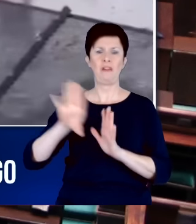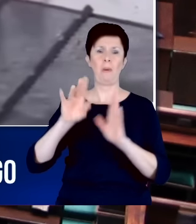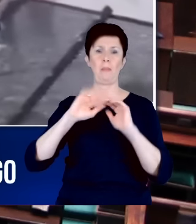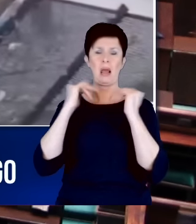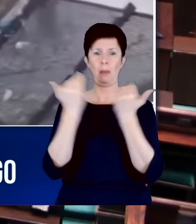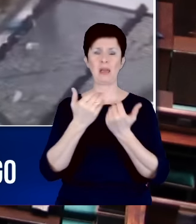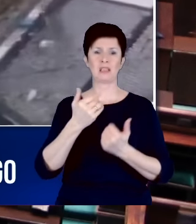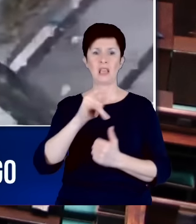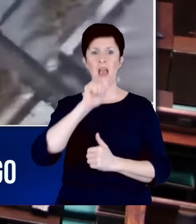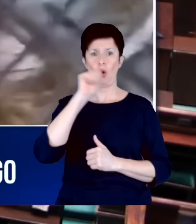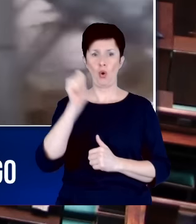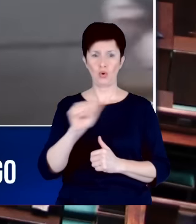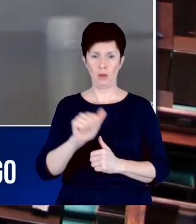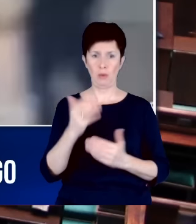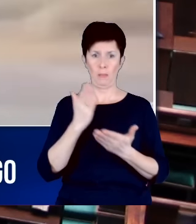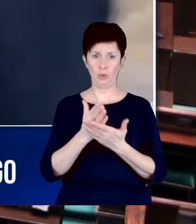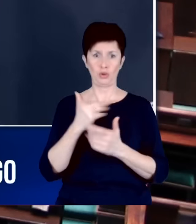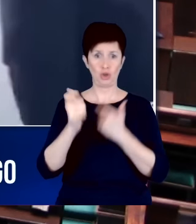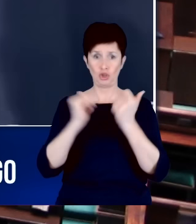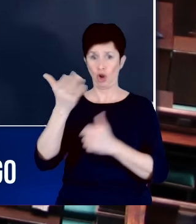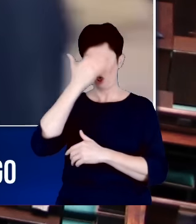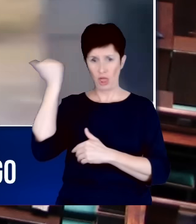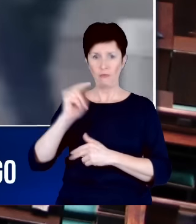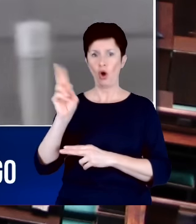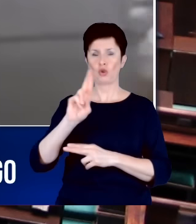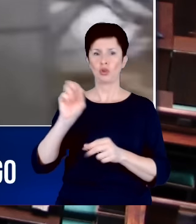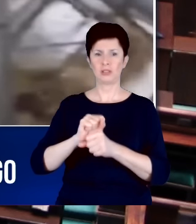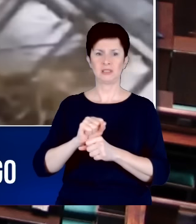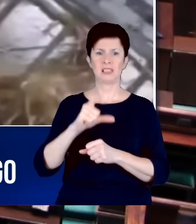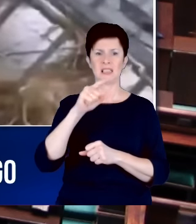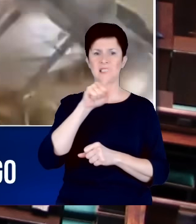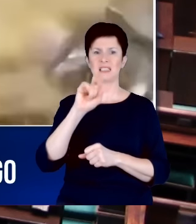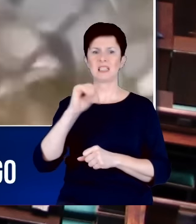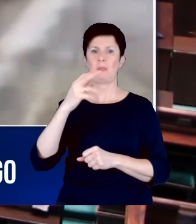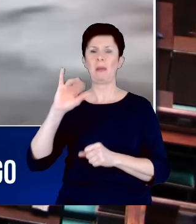proszę sobie zgooglować, jak pan tego nie wie, kim jest Frans Timmermans, do jakiej grupy należał.